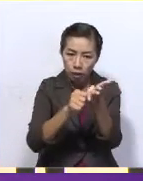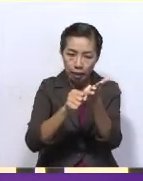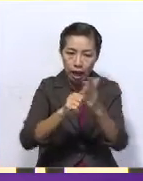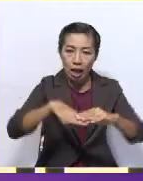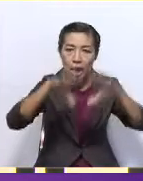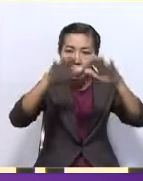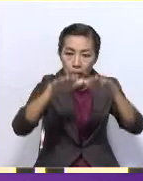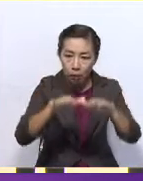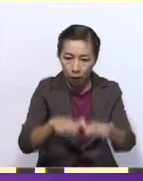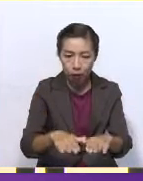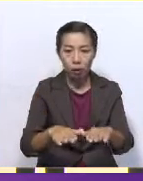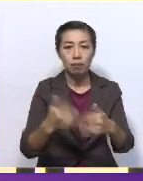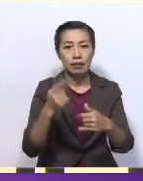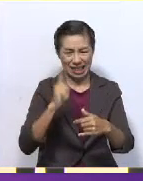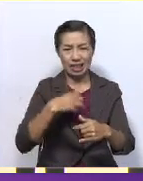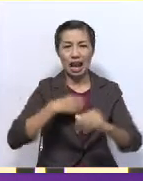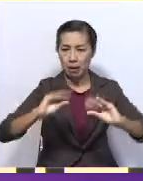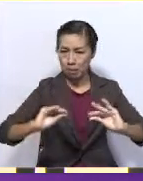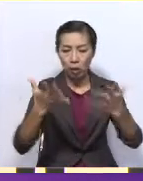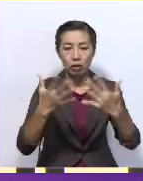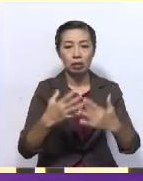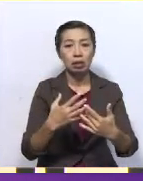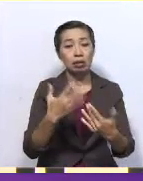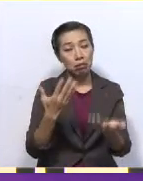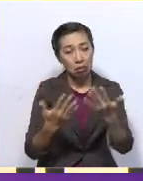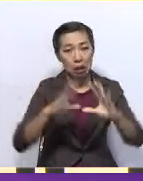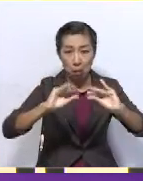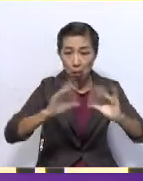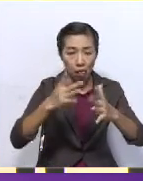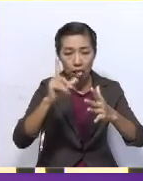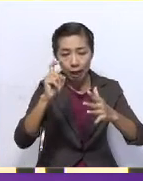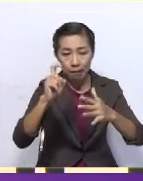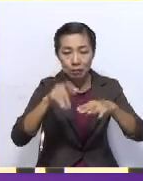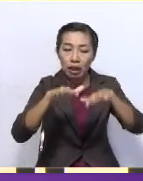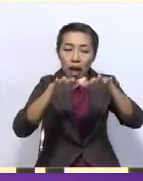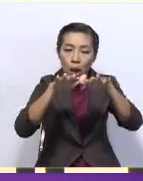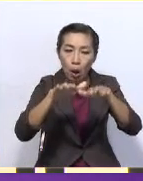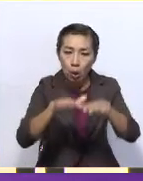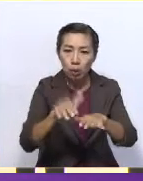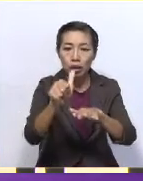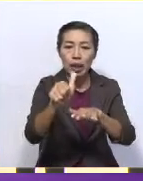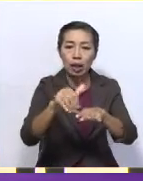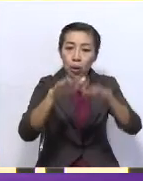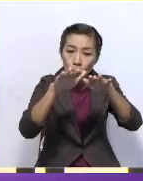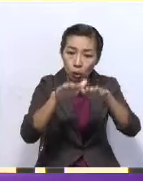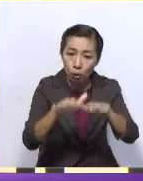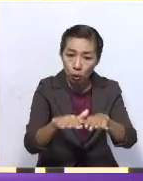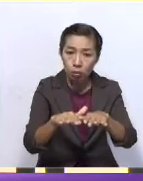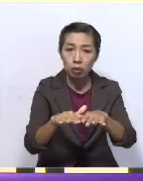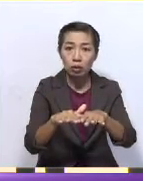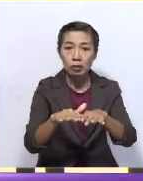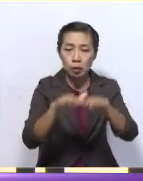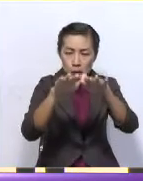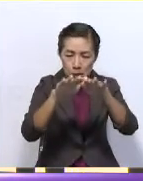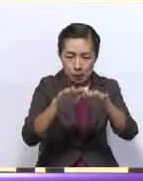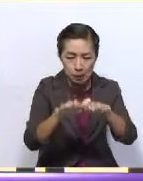รุนแรงลงจริงๆต้องการให้หมดไปหรือถ้าหากว่าไม่สามารถจะหมดไปได้ก็ให้ลดระดับความรุนแรงลงลดลงแค่ไหนลดลงจนกระ